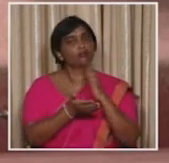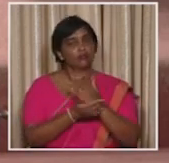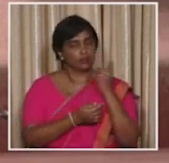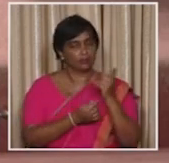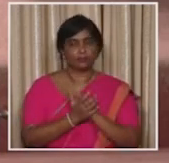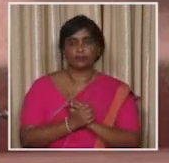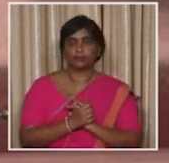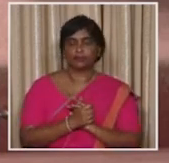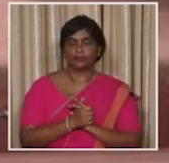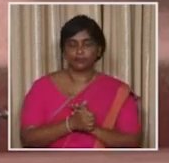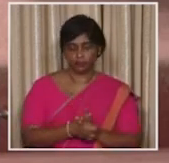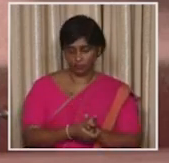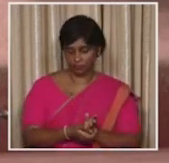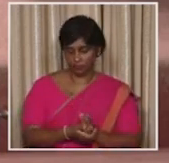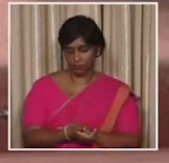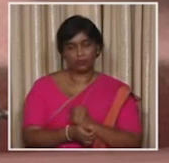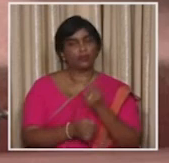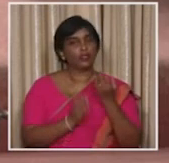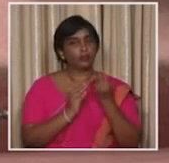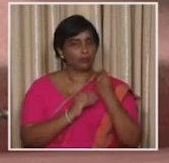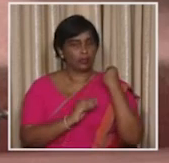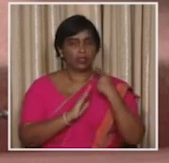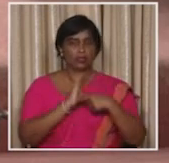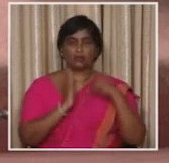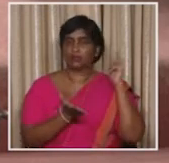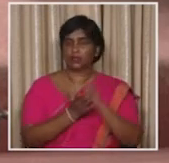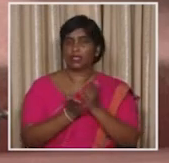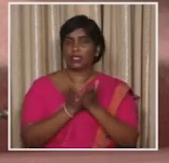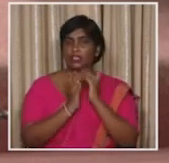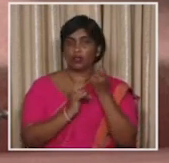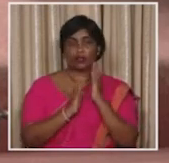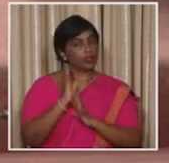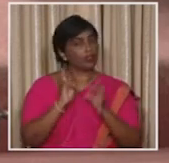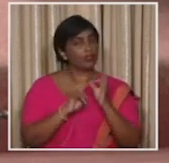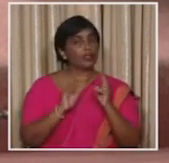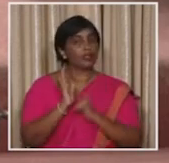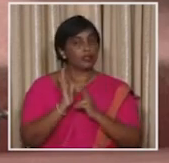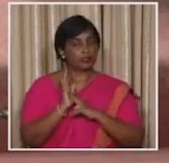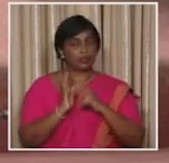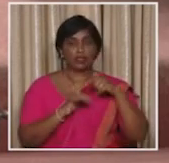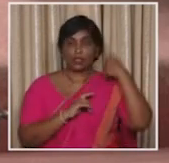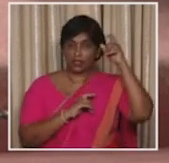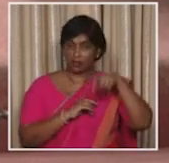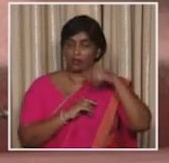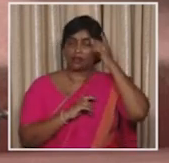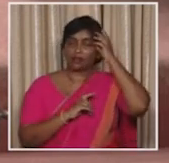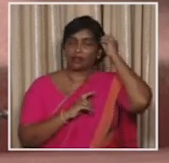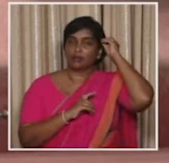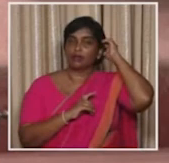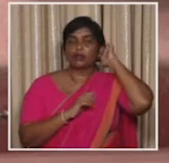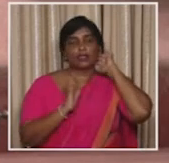அண்மையிலே வந்த இந்திய நிதியமைச்சர் நிர்மலா சீதாராமன் கூட திருவோணமலை திருக்கோணேஸ்வரர் ஆலயத்துக்கு சென்று,